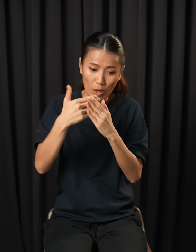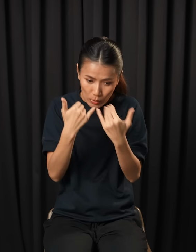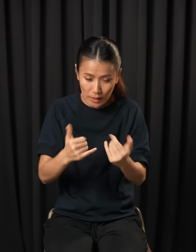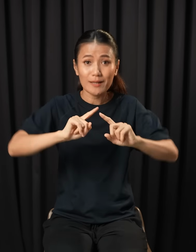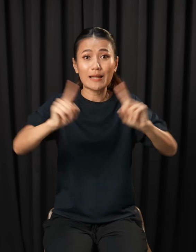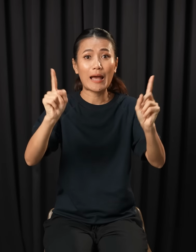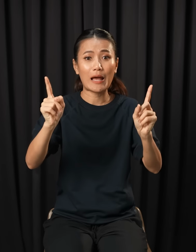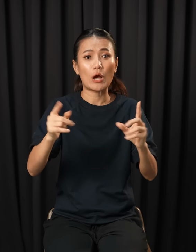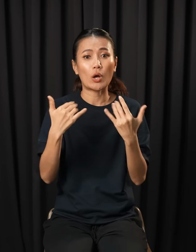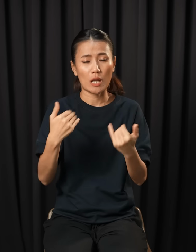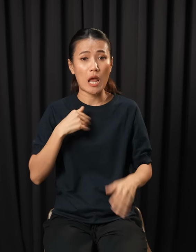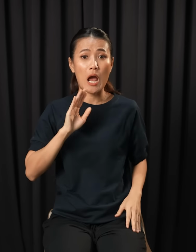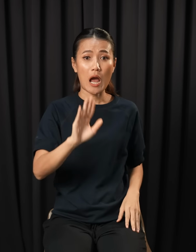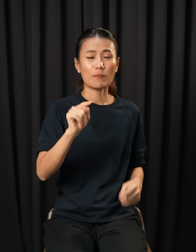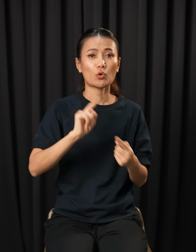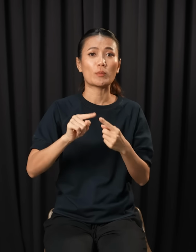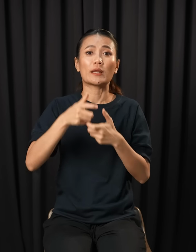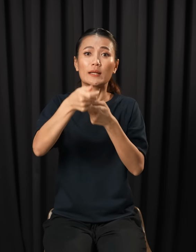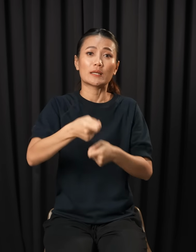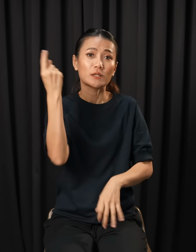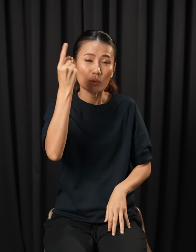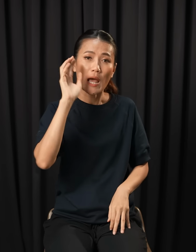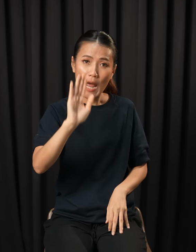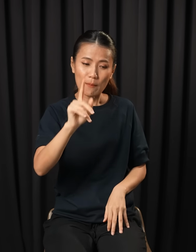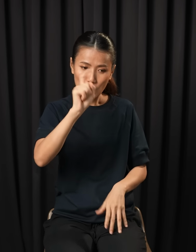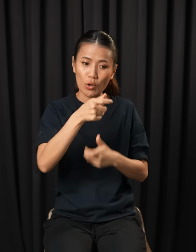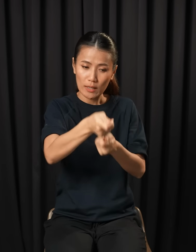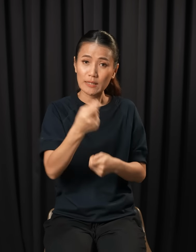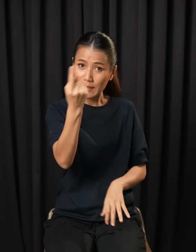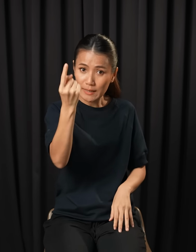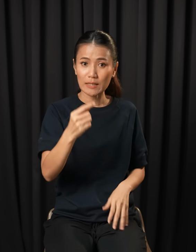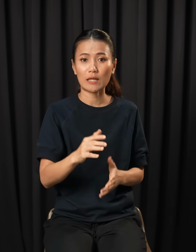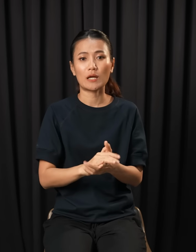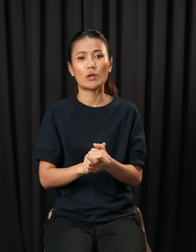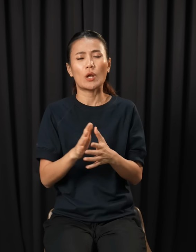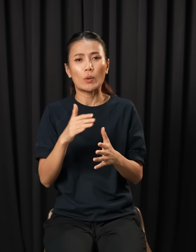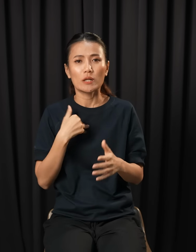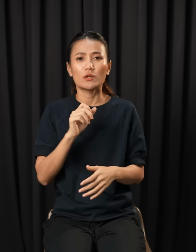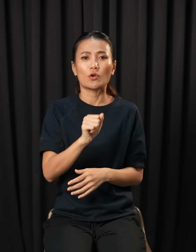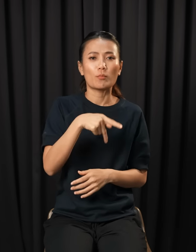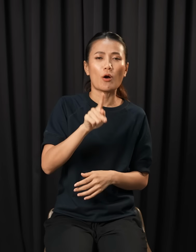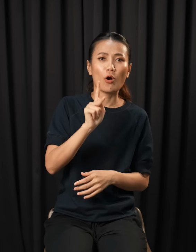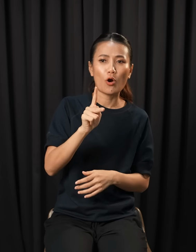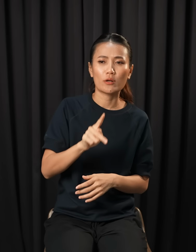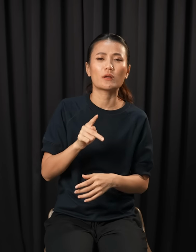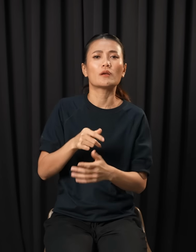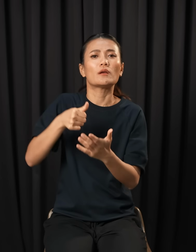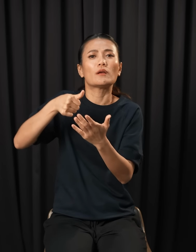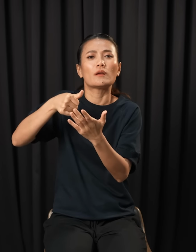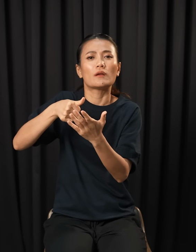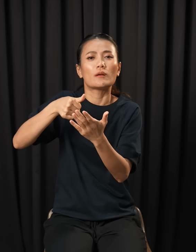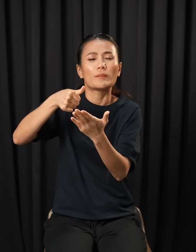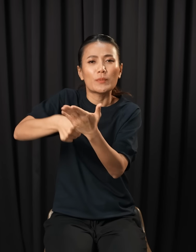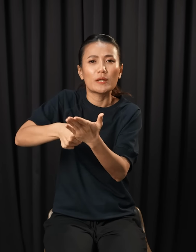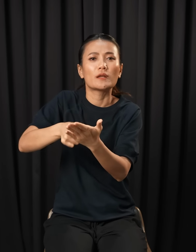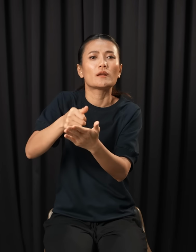ทำกินแต่คราวนั้นเมื่อ10ปี40ปีที่ผ่านเนี่ยกับตอนนี้มันต่างกันเยอะพอคุณล็อกเขาไว้อย่างนี้ห้ามทำท่องเกษตรท่องเที่ยวต้องเป็นเกษตรอย่างเดียว